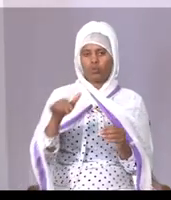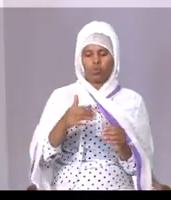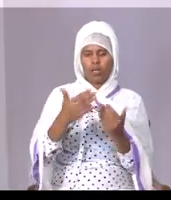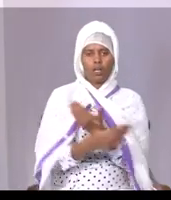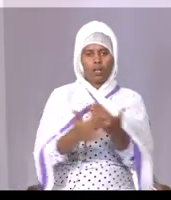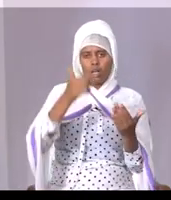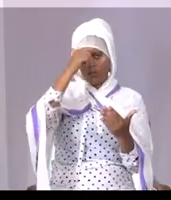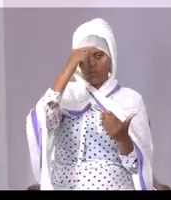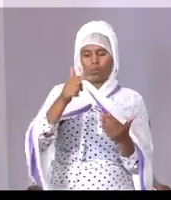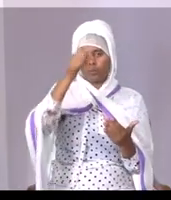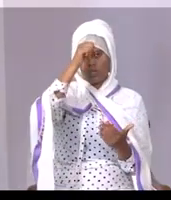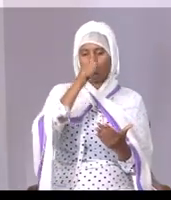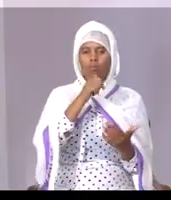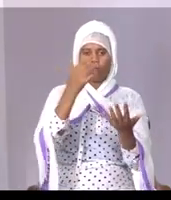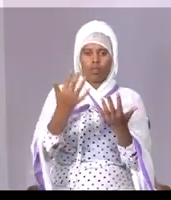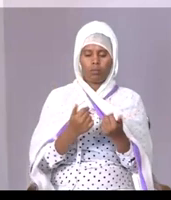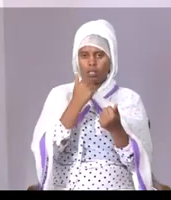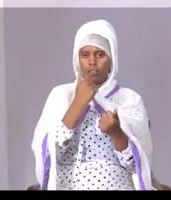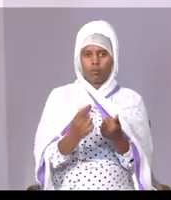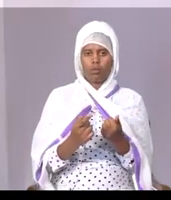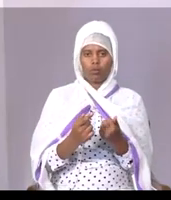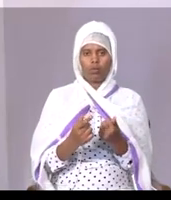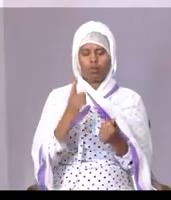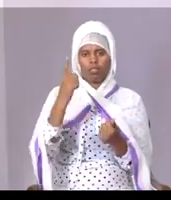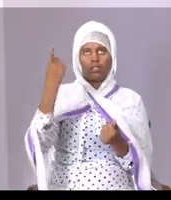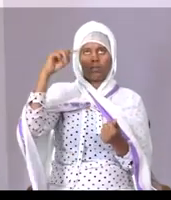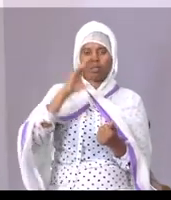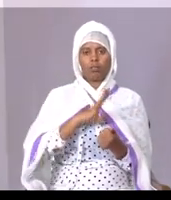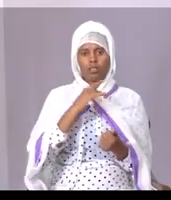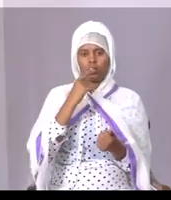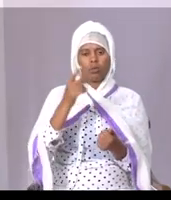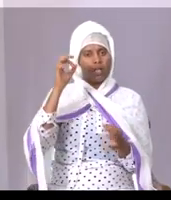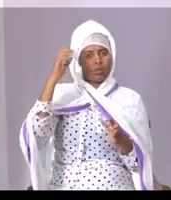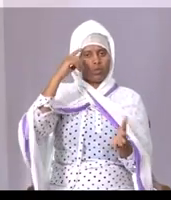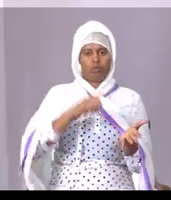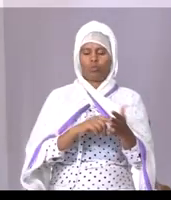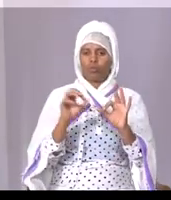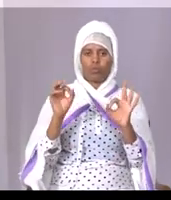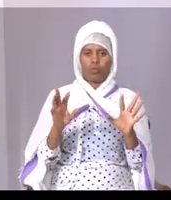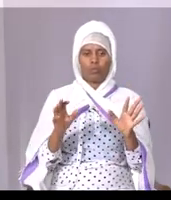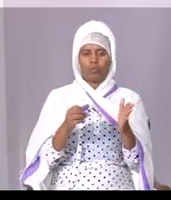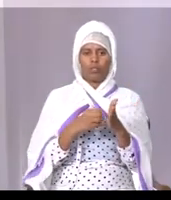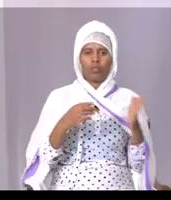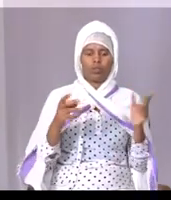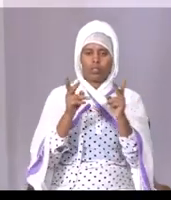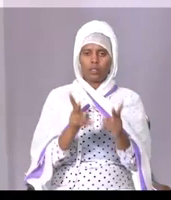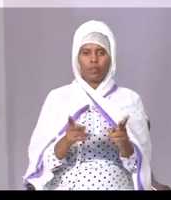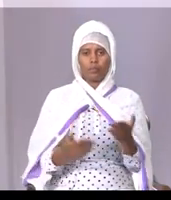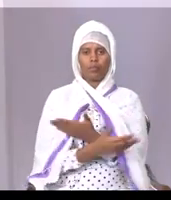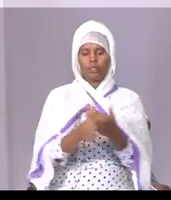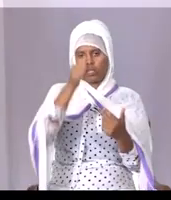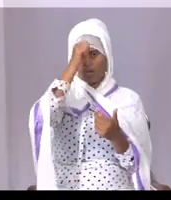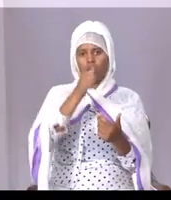ኣብ ምዃነይ ከይኣመንኩም ንኣቦ ተቐቢልና ኢና እንተበልኩም ሓደ እግዚኣብሔር ኣምላኽ ኣለና እንተበልኩም ትርጉም ዝበሃል ነገር የብሉን ንባል ምክንያቱ ኣብቲ ኣኻ